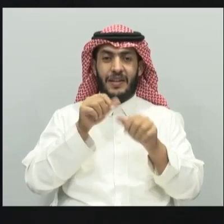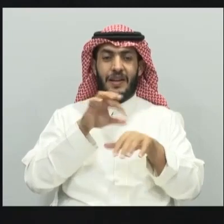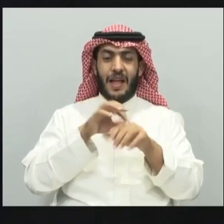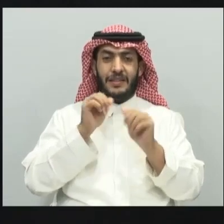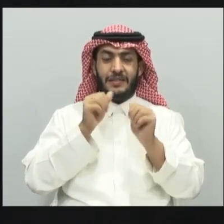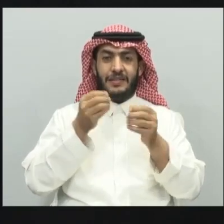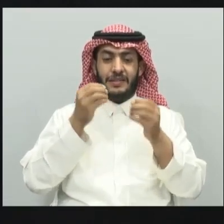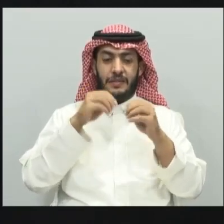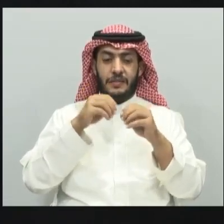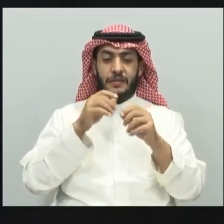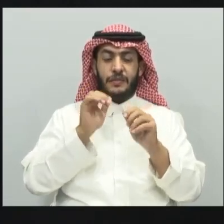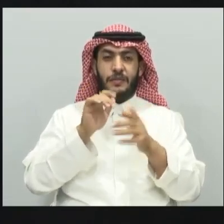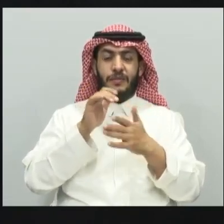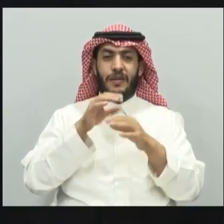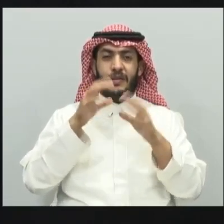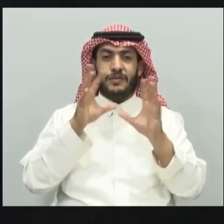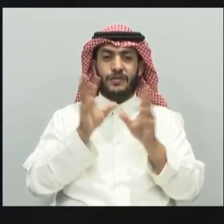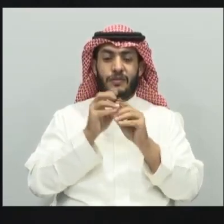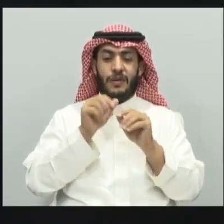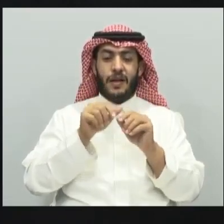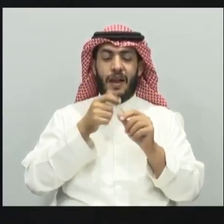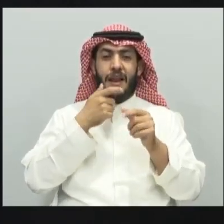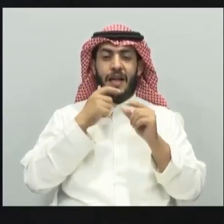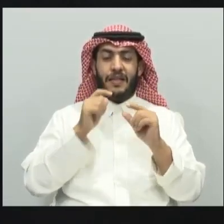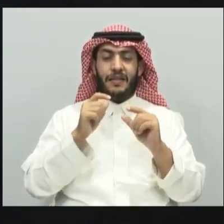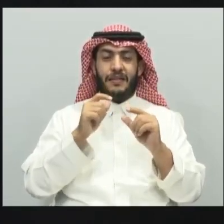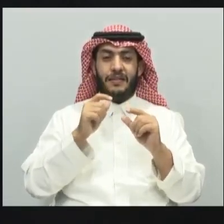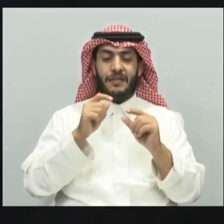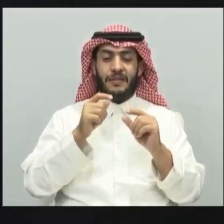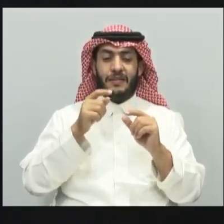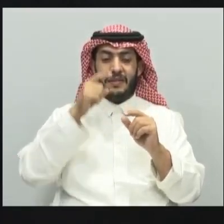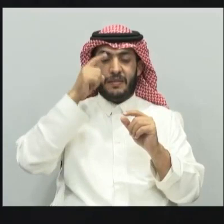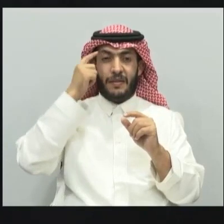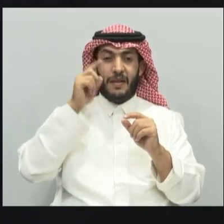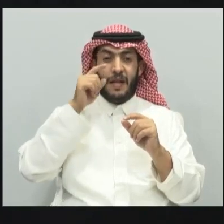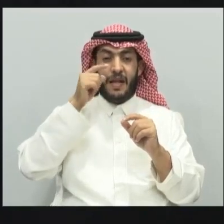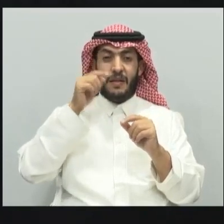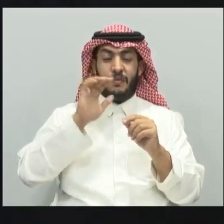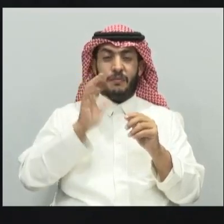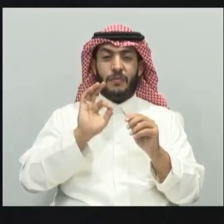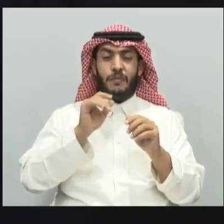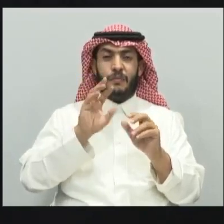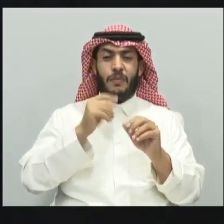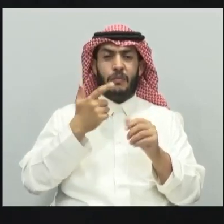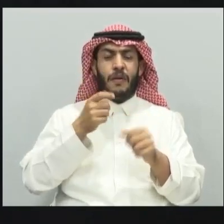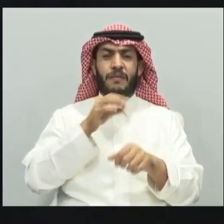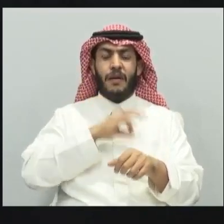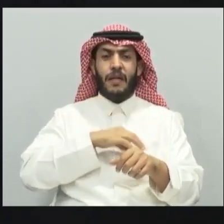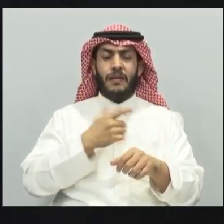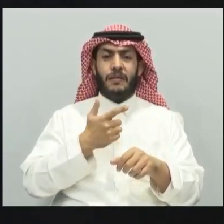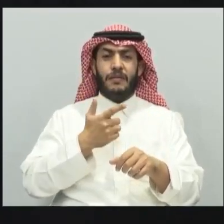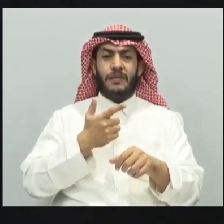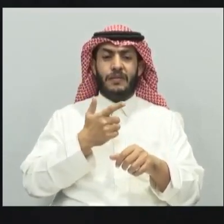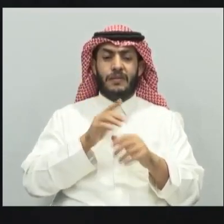العظيمه الموجهه لجمع هذه الاحاديث وان كانت مكذوبه لانه قد يقول قائل منكم ما الفائده